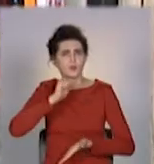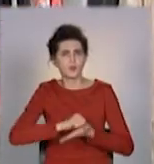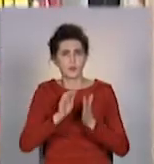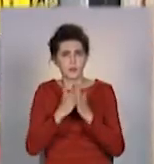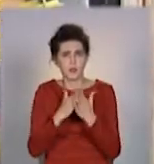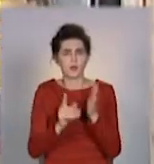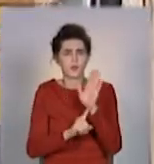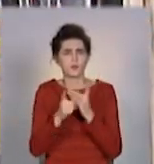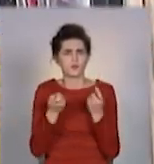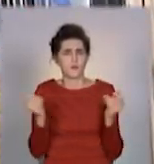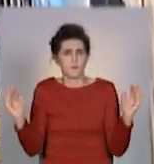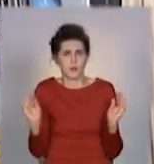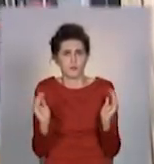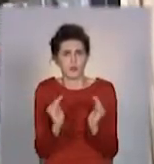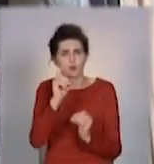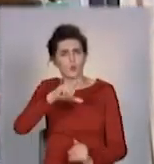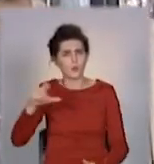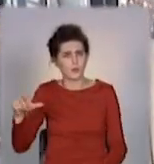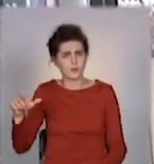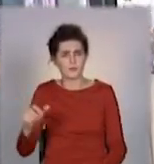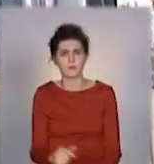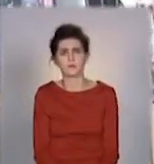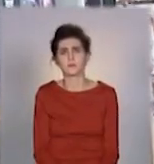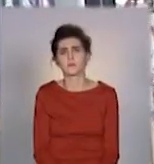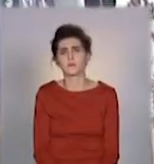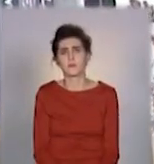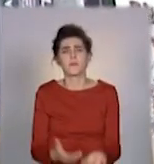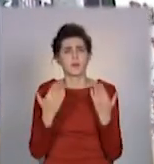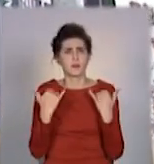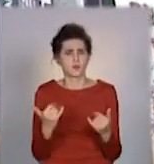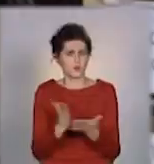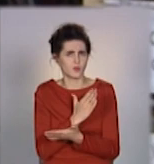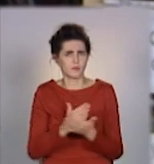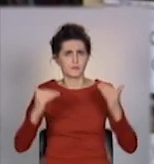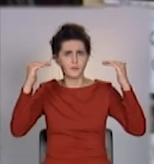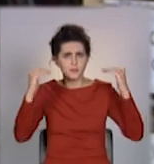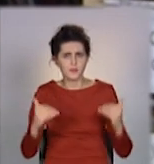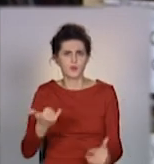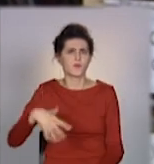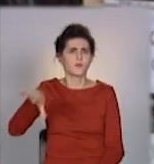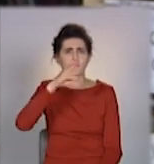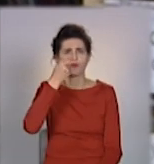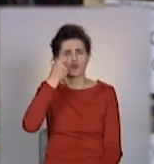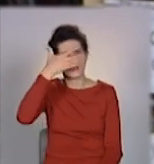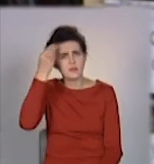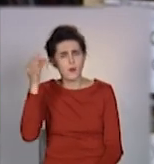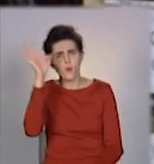потрохи стає все менше, кажуть букіністи. Йде якесь зниження, тому що за рахунок електронних книг,